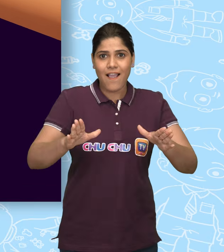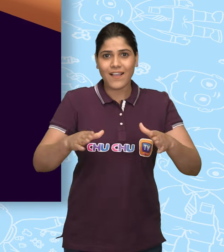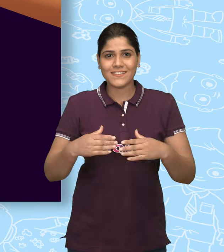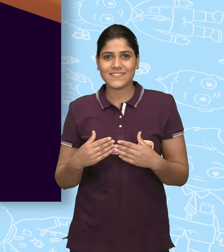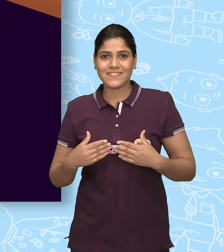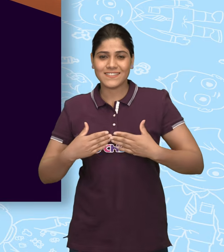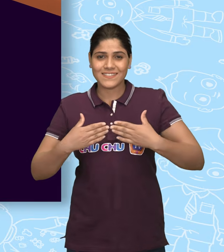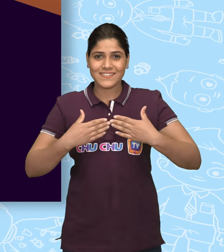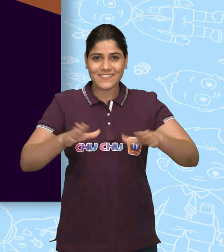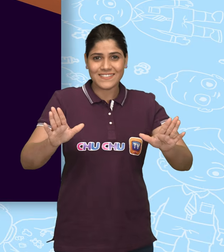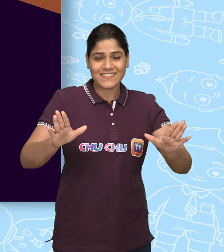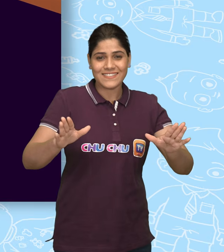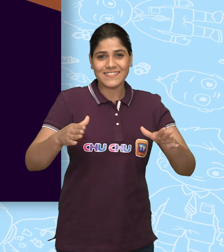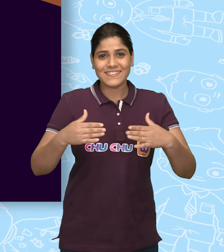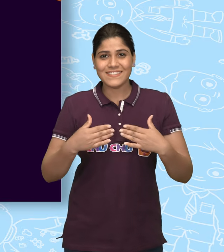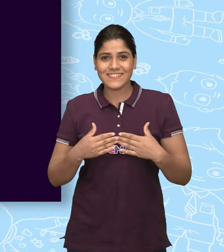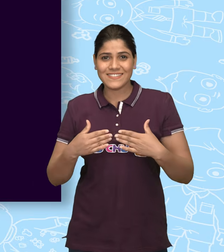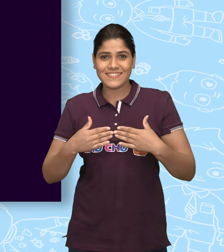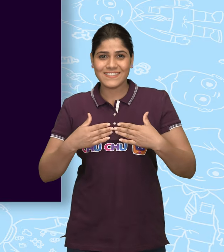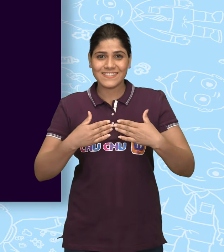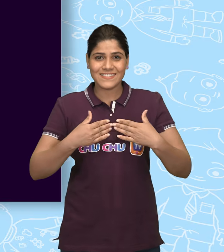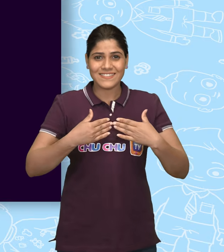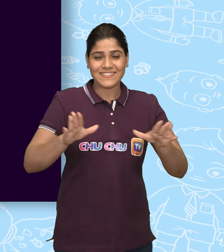खुल जा, खुल जा,